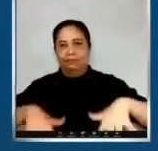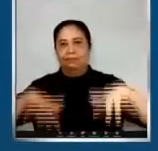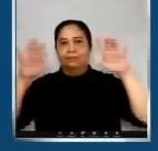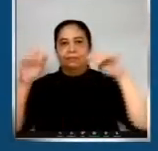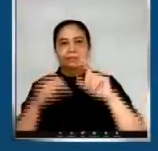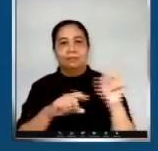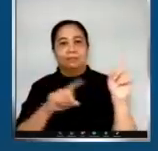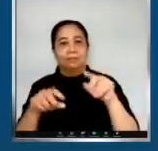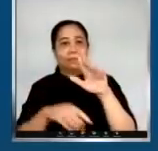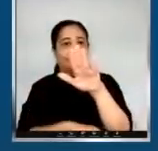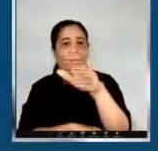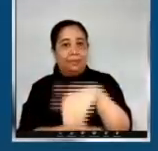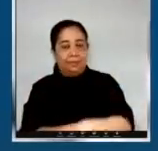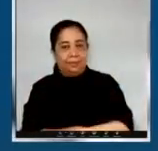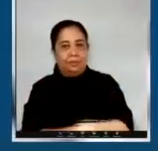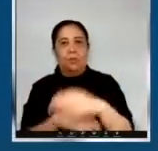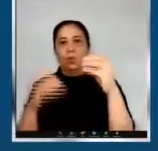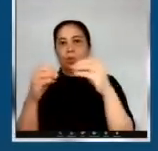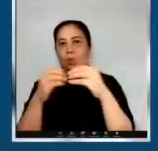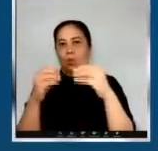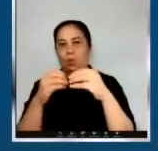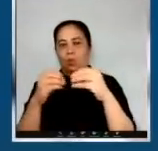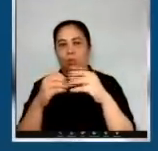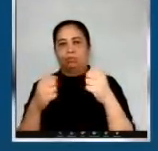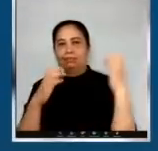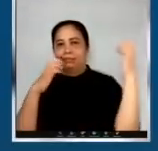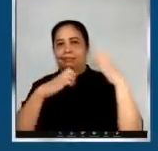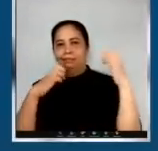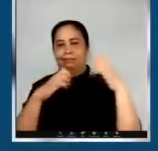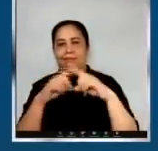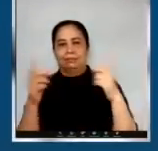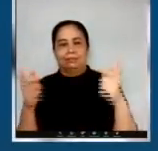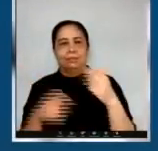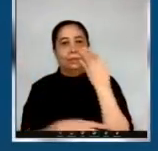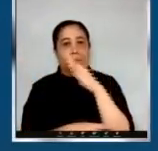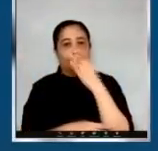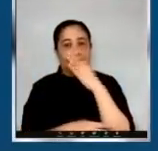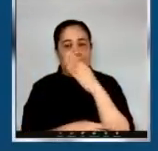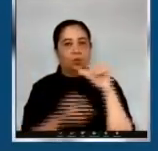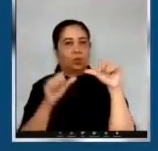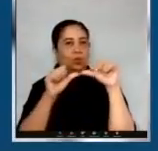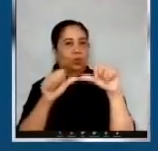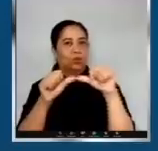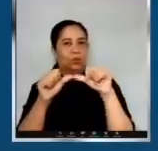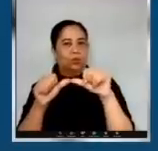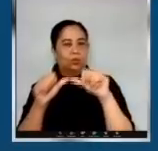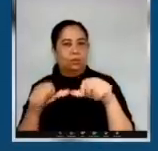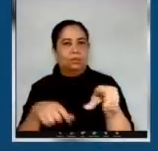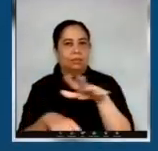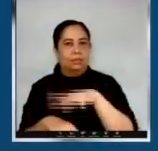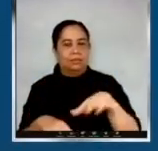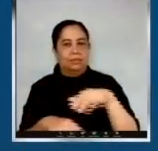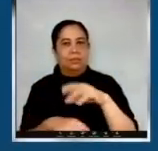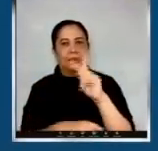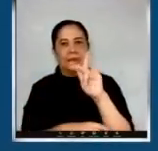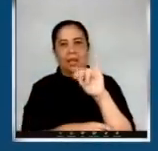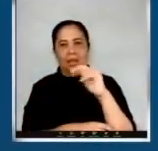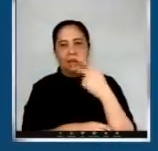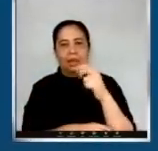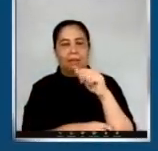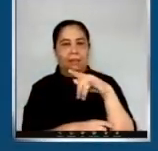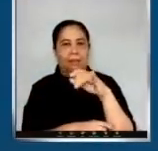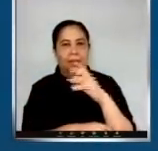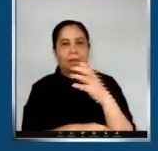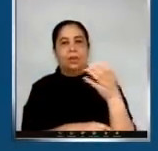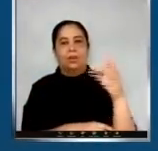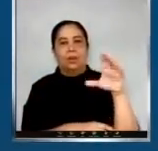gabi, mas malalakas ang ulan ang inaasahan dito sa may Bicol Region. Tuloy-tuloy pa rin yung pag-ulan dyan sa may Kalinga, Apayao, Cagayan Valley, hanggang